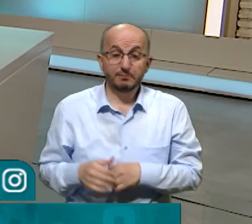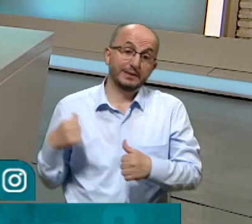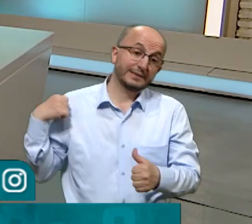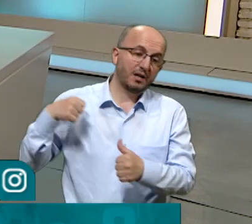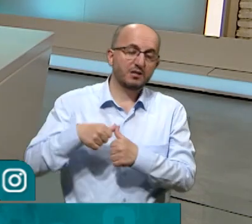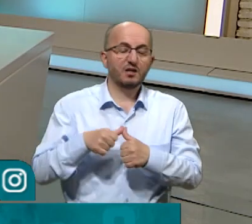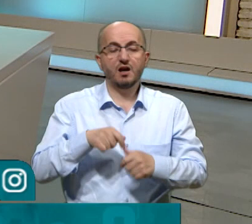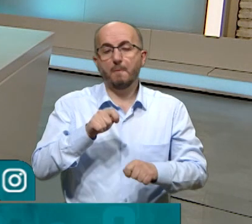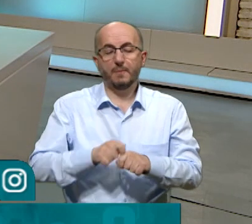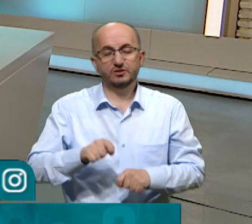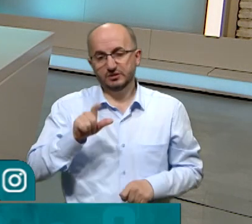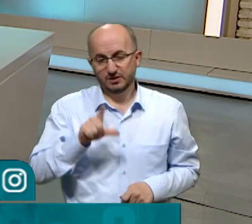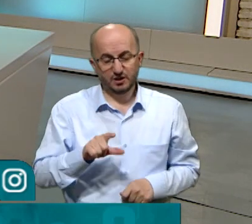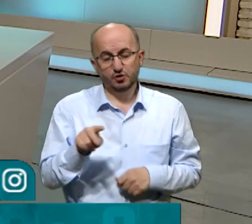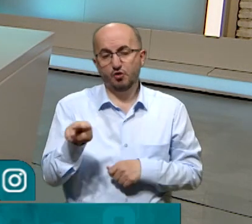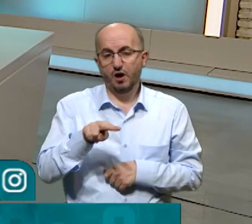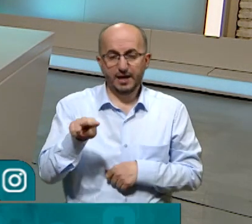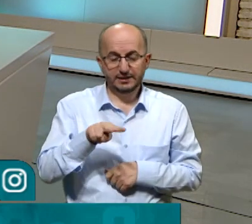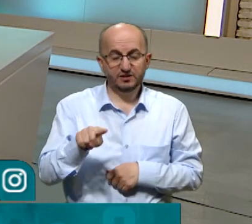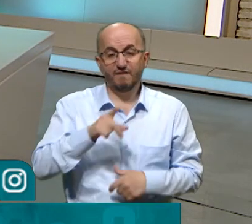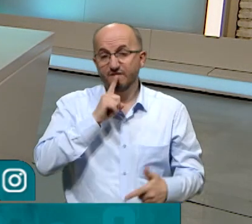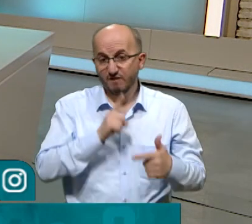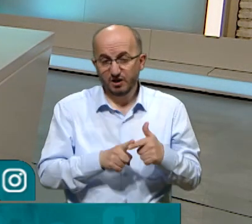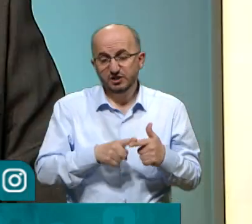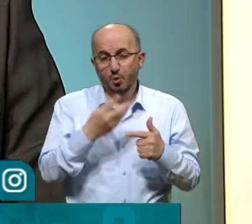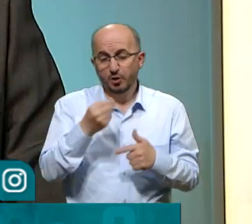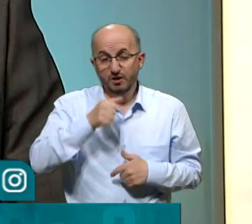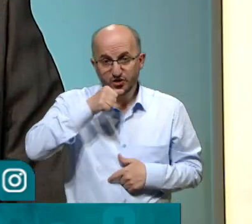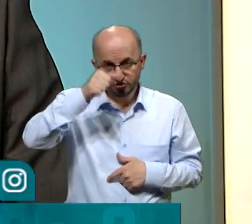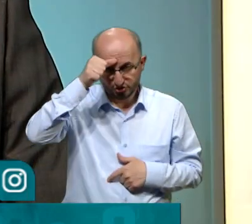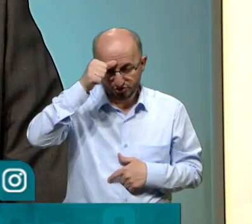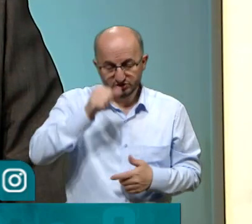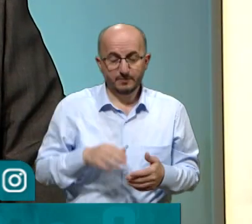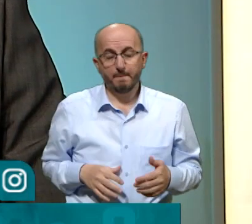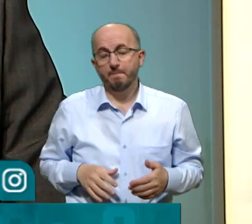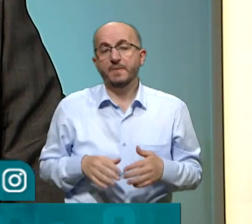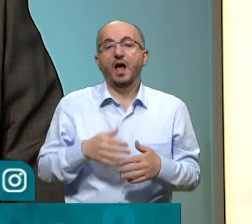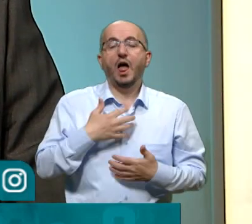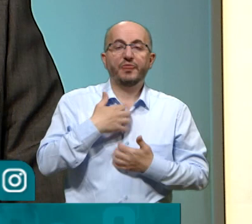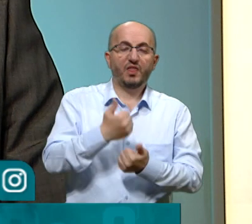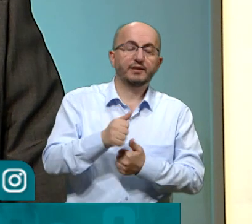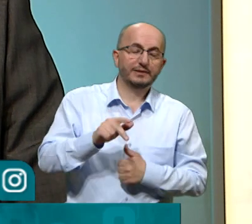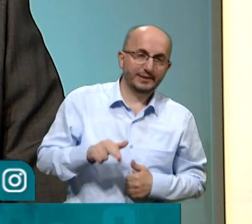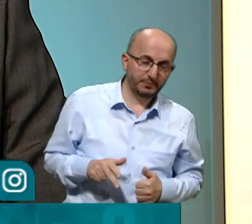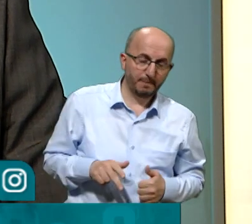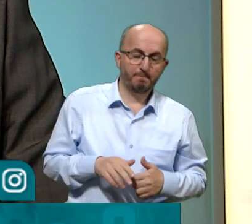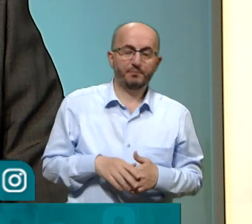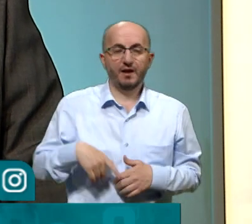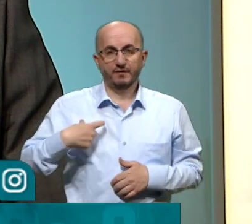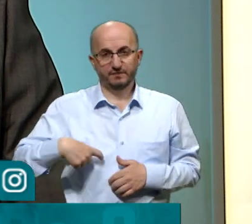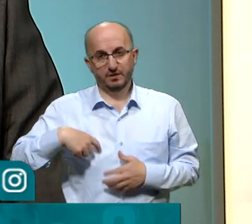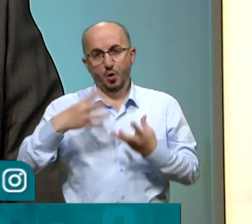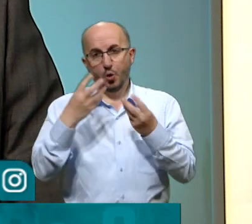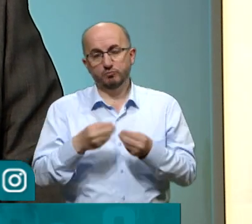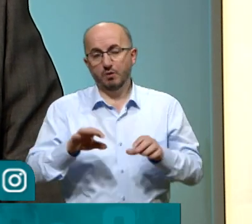iade bu her iki yani vacip olan Haccın kına Duck gibi veya Nafile